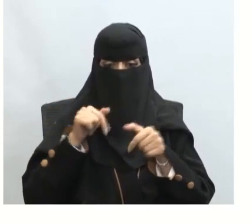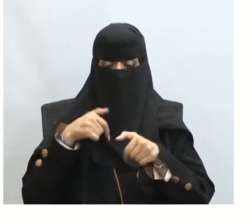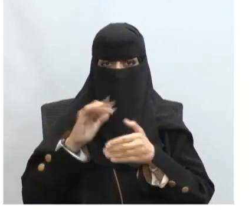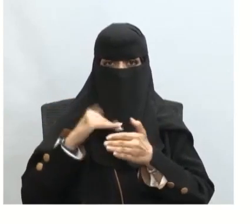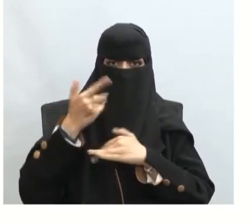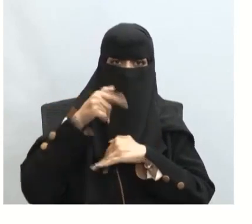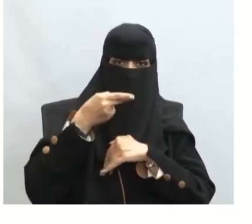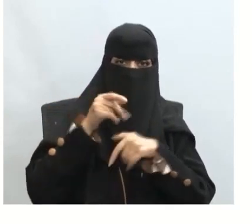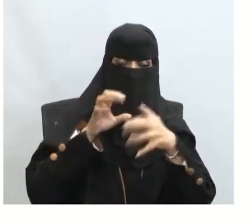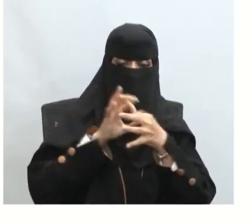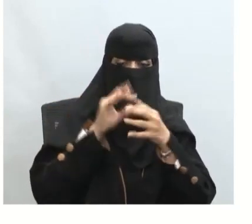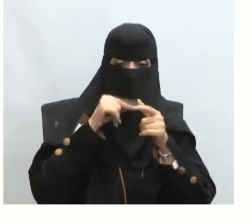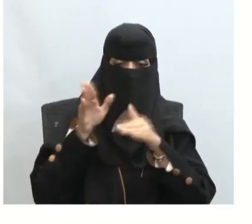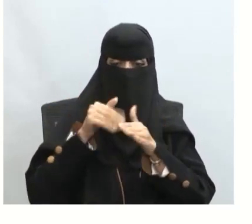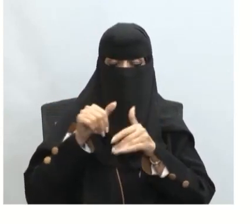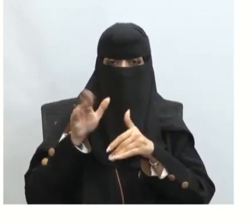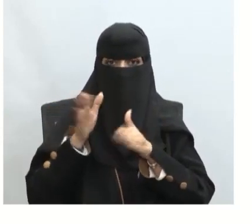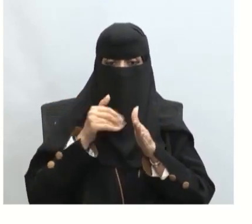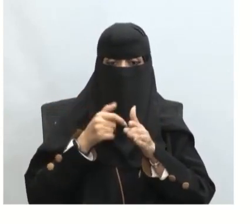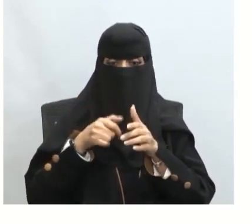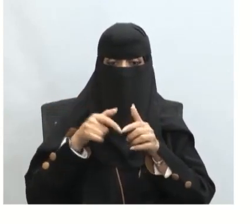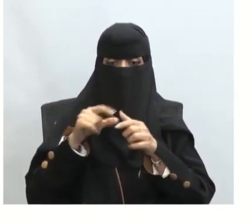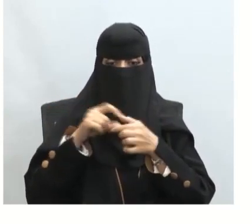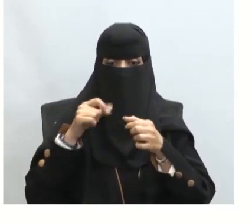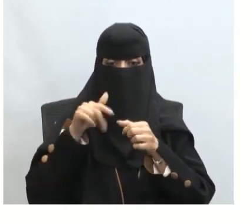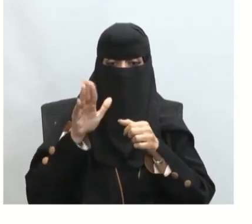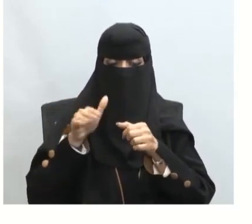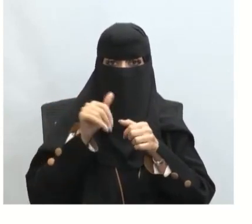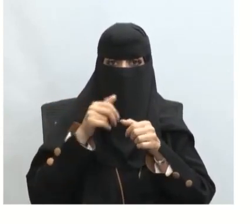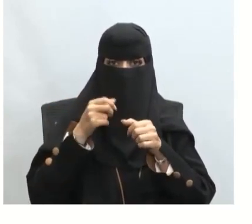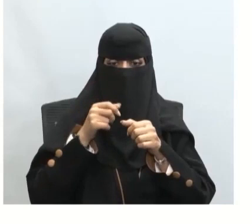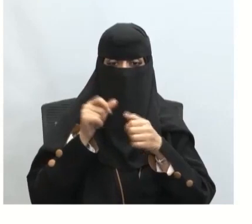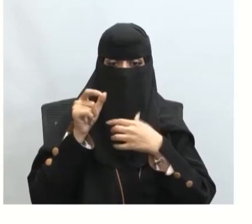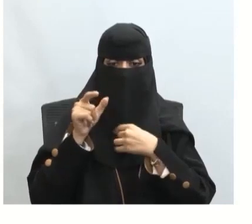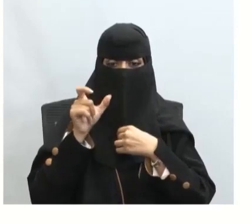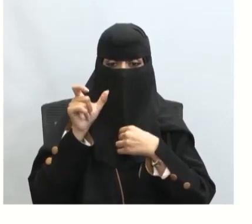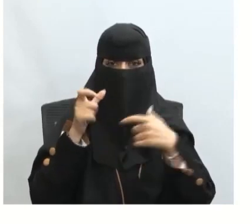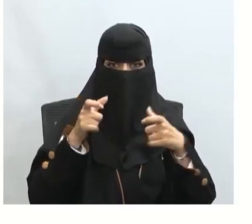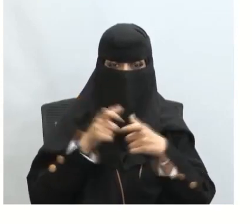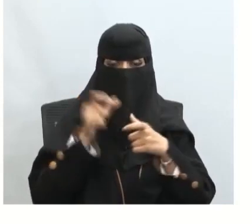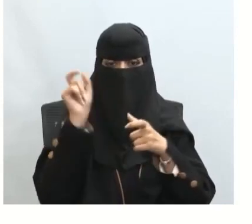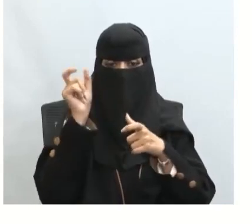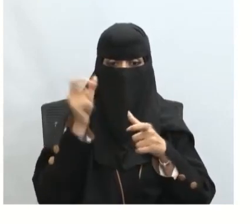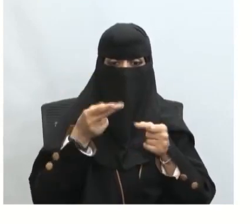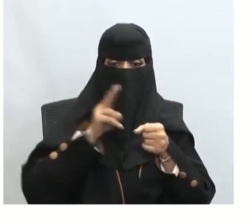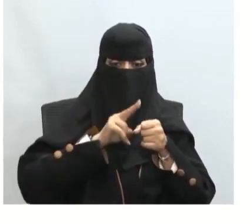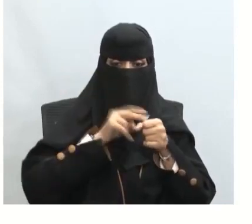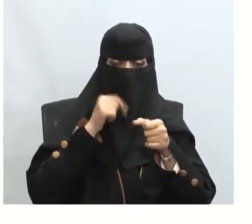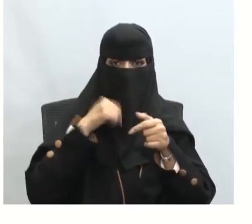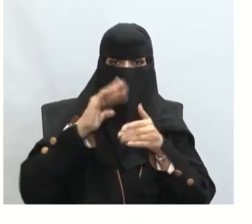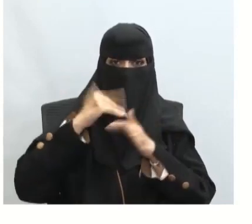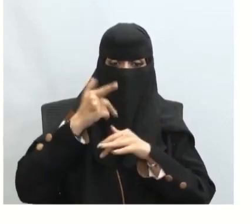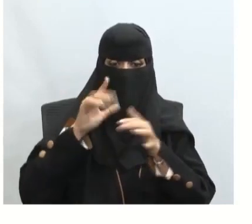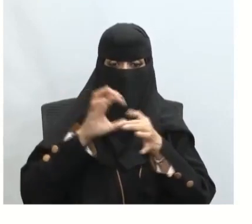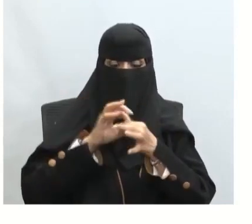الناتجه عن ترابط المونيمار عفوا تعريف البوليمر تعريف البوليمر مجموعه الذرات المتكرره